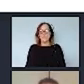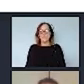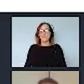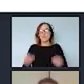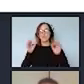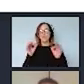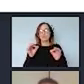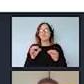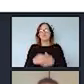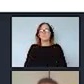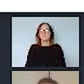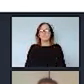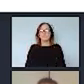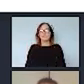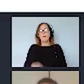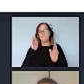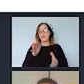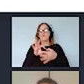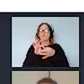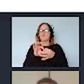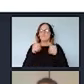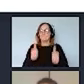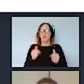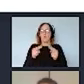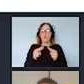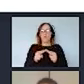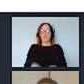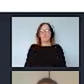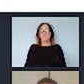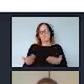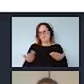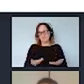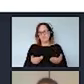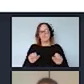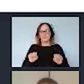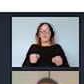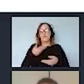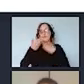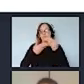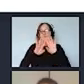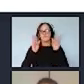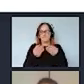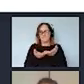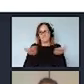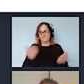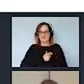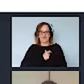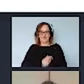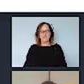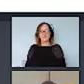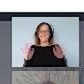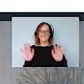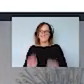Dobrze, i bądźmy w kontakcie i zapraszam do udziału. Pozdrawiam Państwa serdecznie.